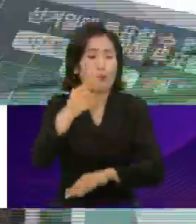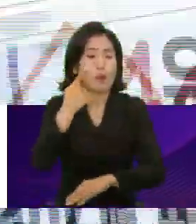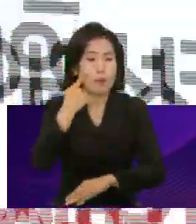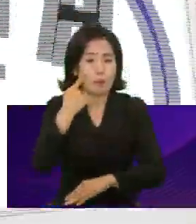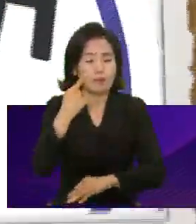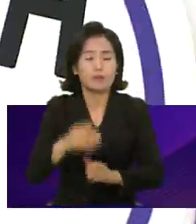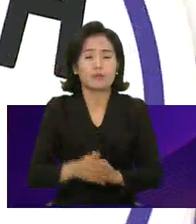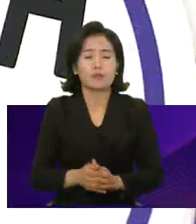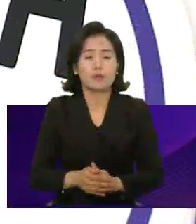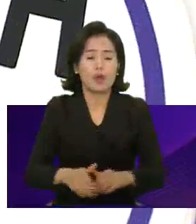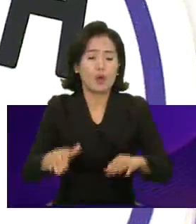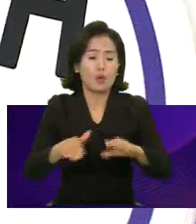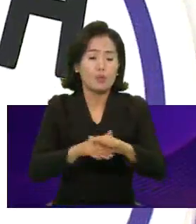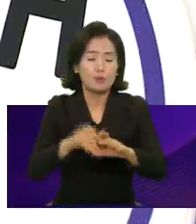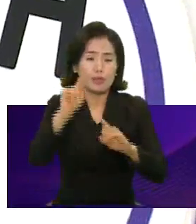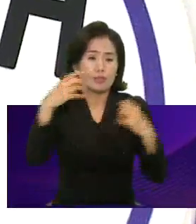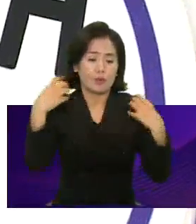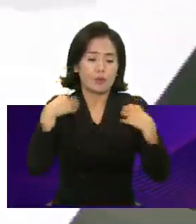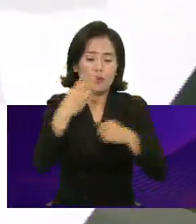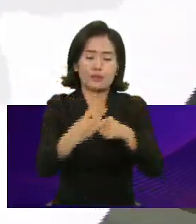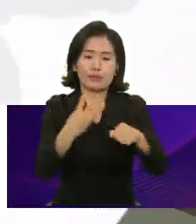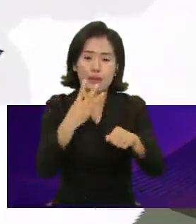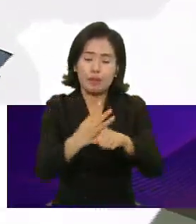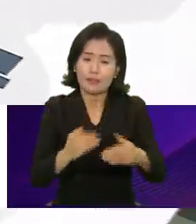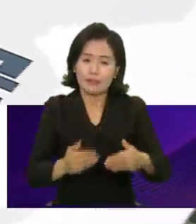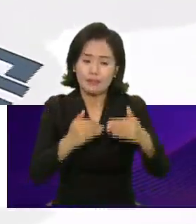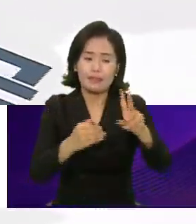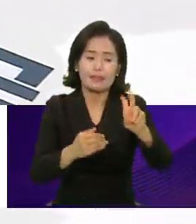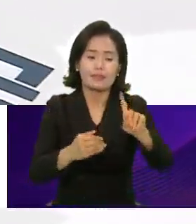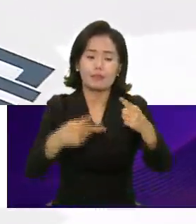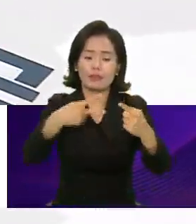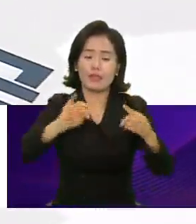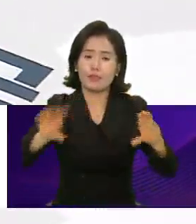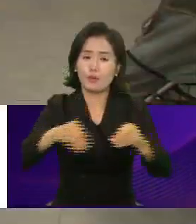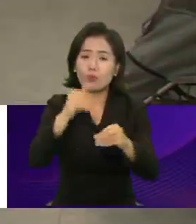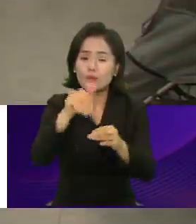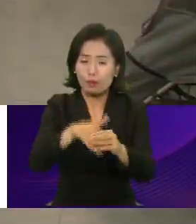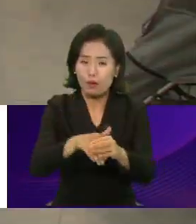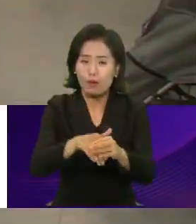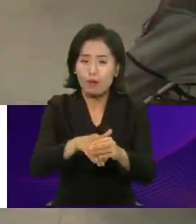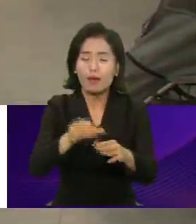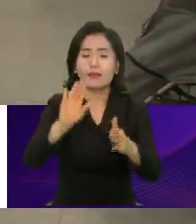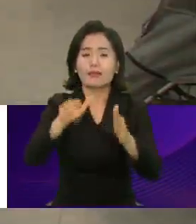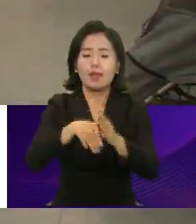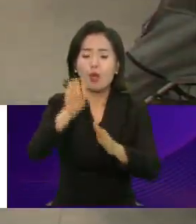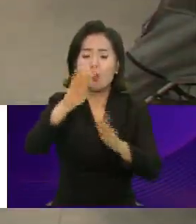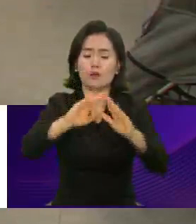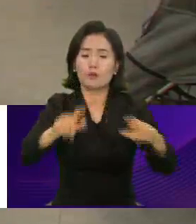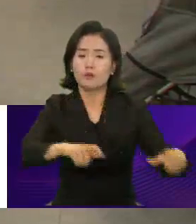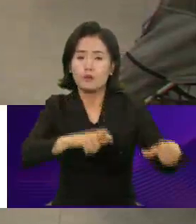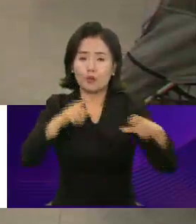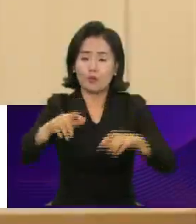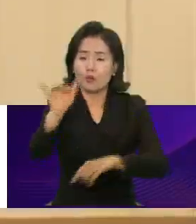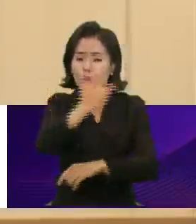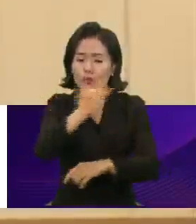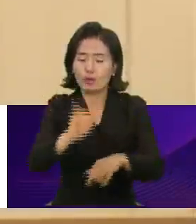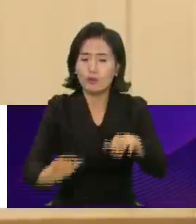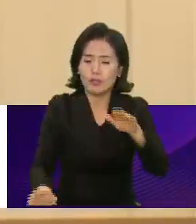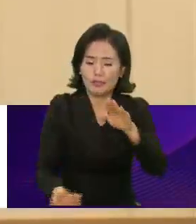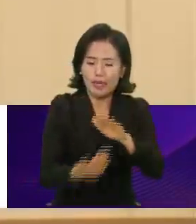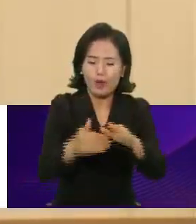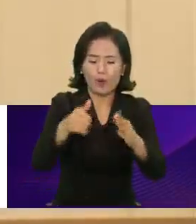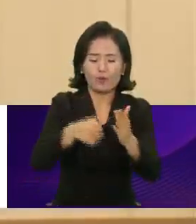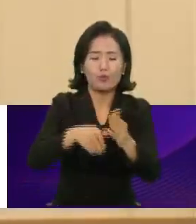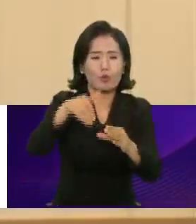살펴보겠습니다. 문재인 정권 3년 차에 치러진 지난 21대 총선. 당시 광주 전남은 전국 최고